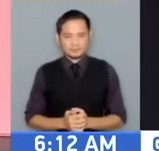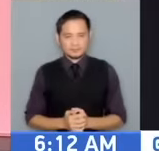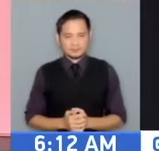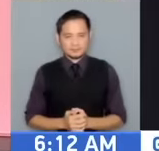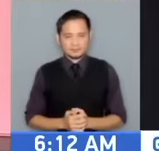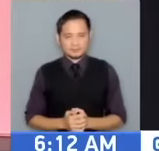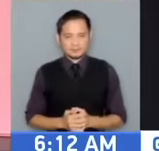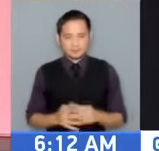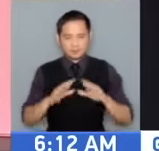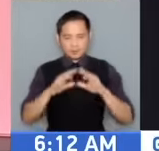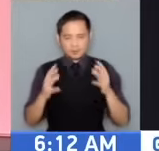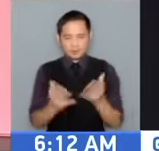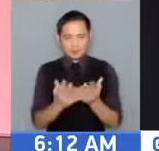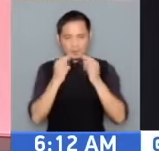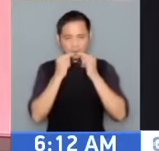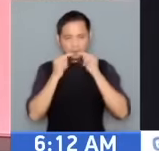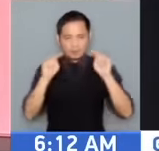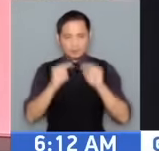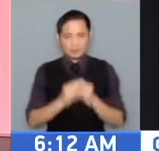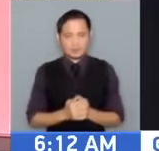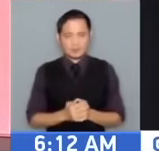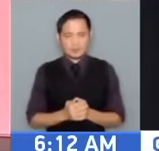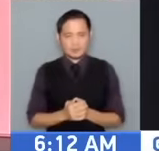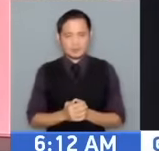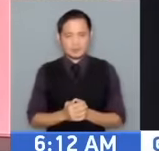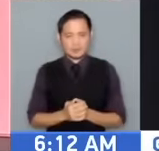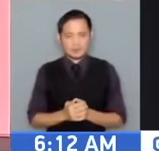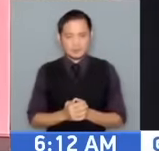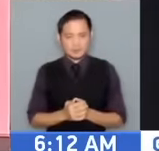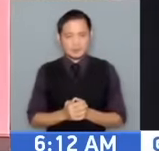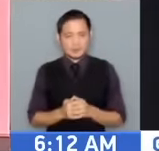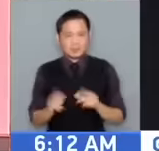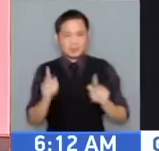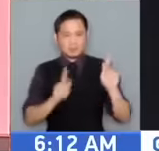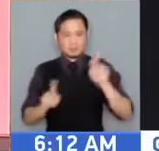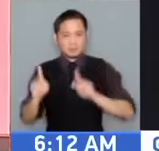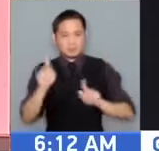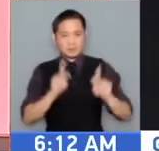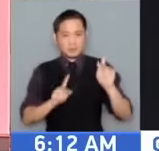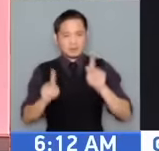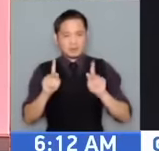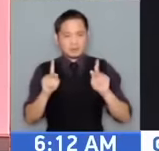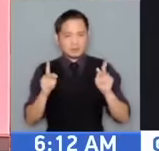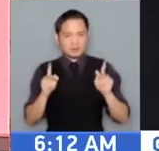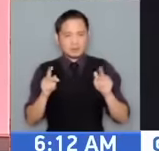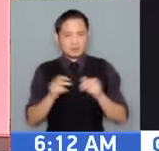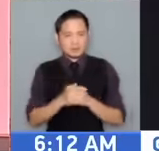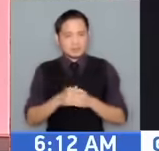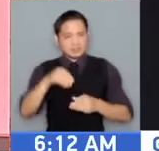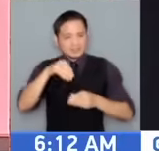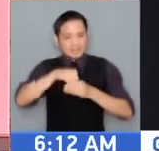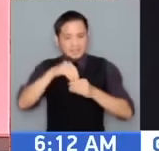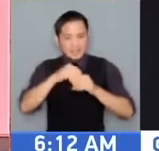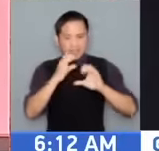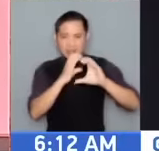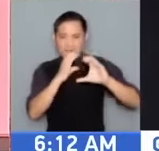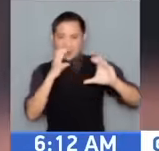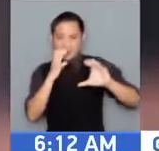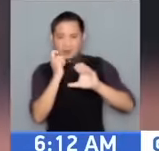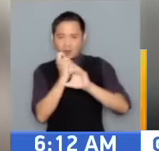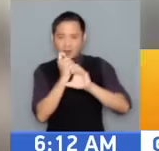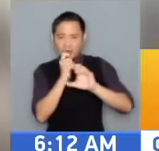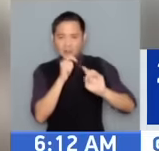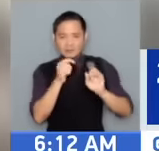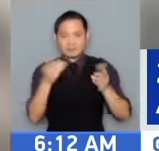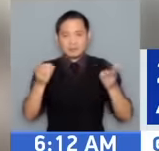Mahigit 200 migrants ang natagpuang nagsisiksikan sa loob ng isang trailer truck sa Veracruz, Mexico. Ilan